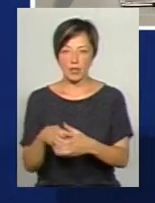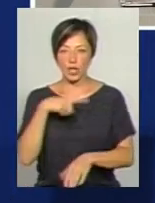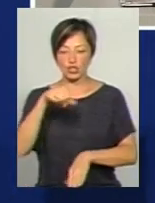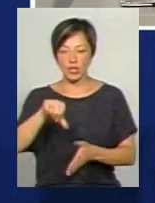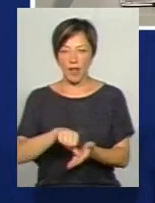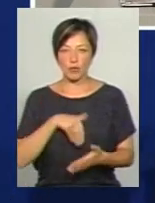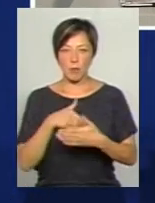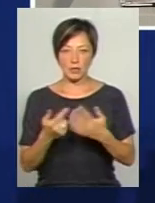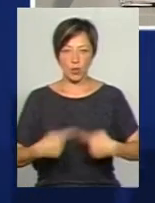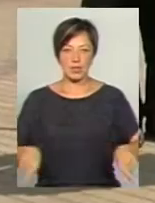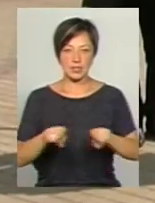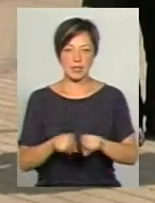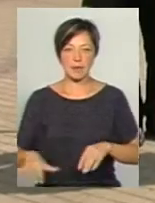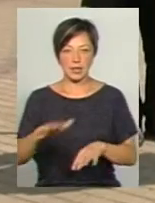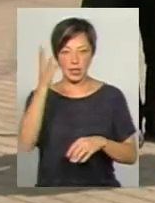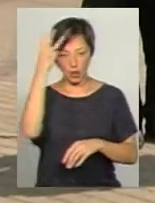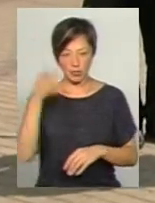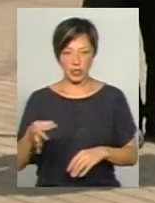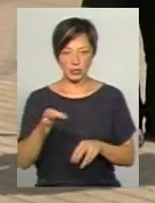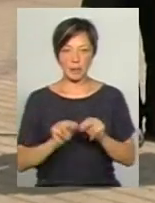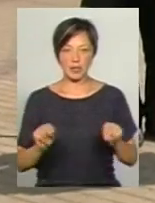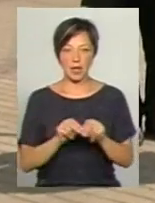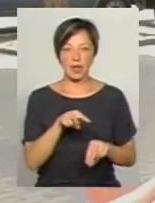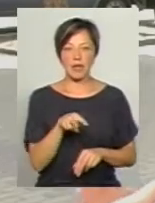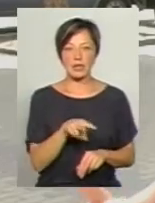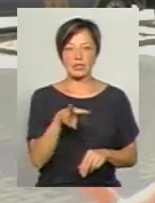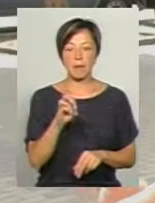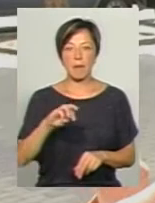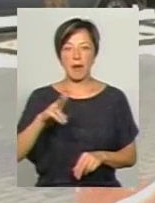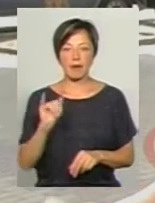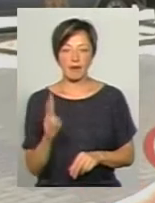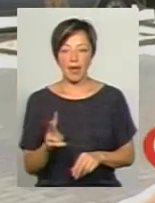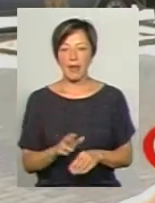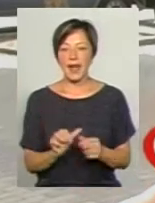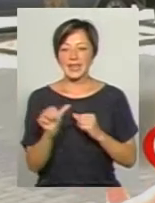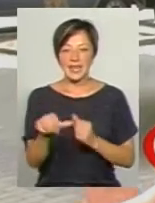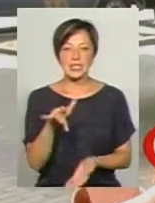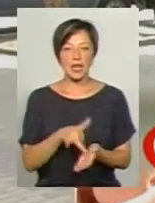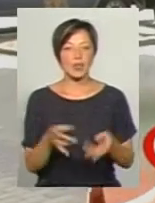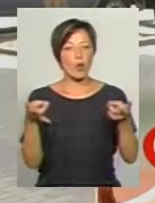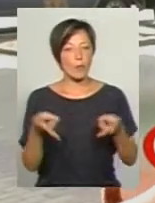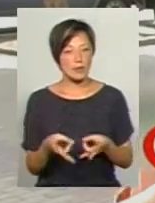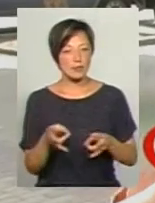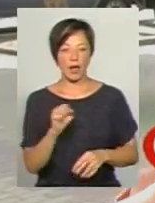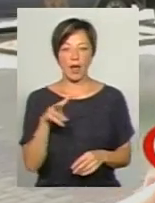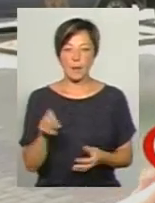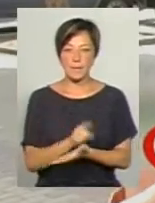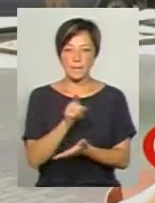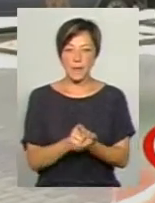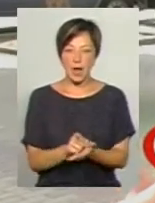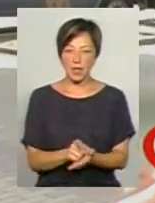член громадської організації «Майдан Хмельниччини» педагог Лариса Мельник. Децентралізація необхідна, але вона має